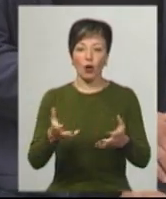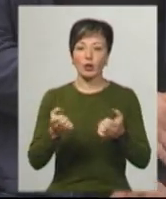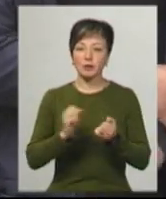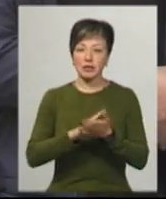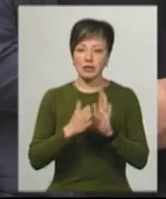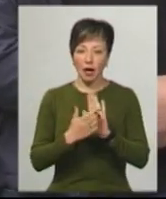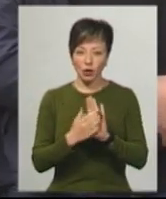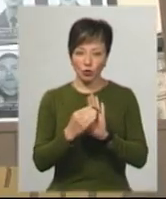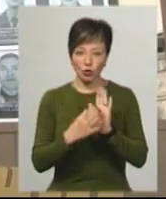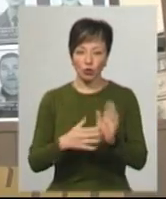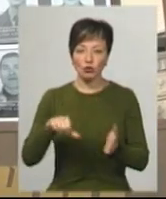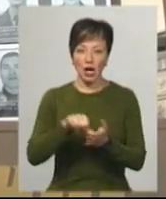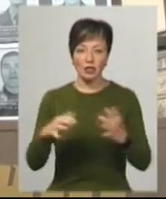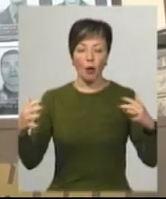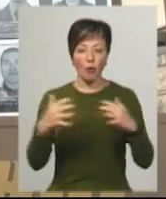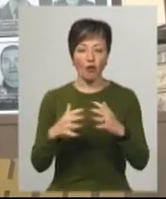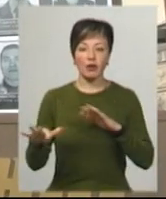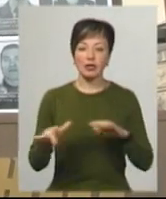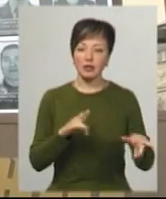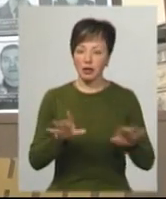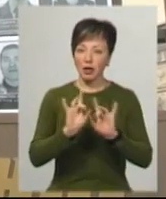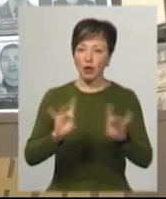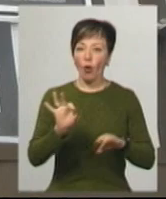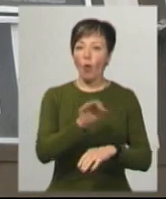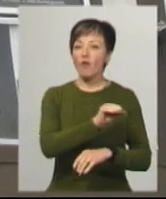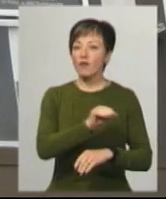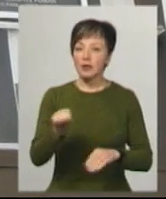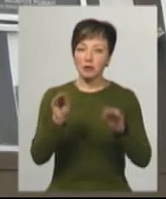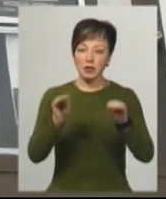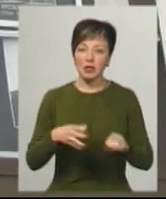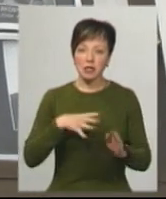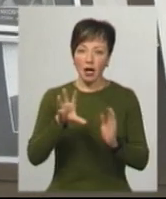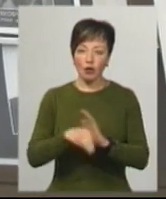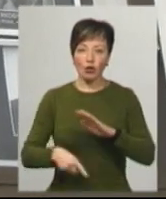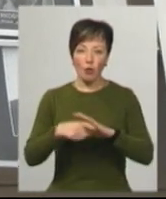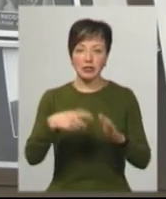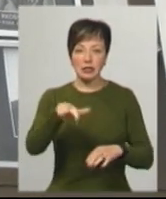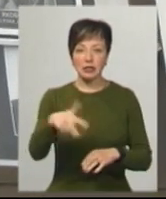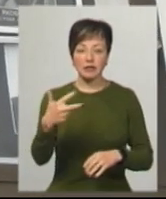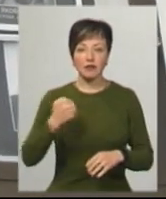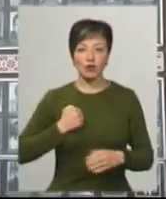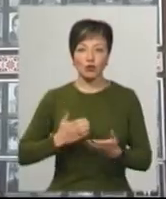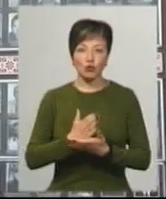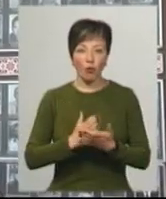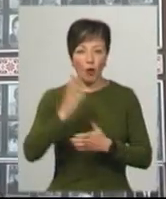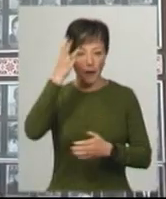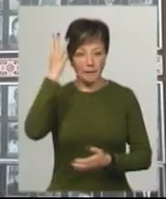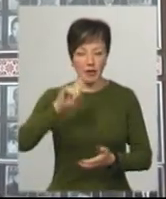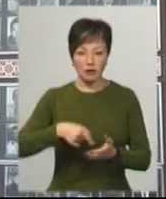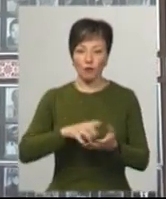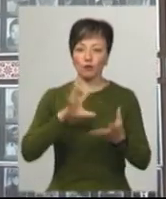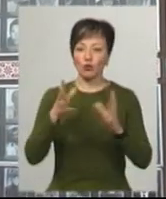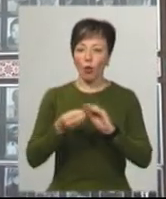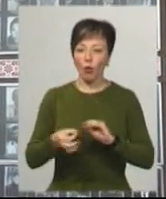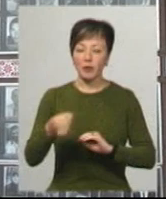статус учасника бойових дій. Володимир Шрубковський каже, за офіційними даними загинули на Донбасі 33 військовослужбовці з Хмельницького. Всього